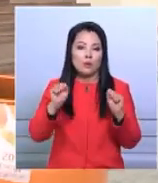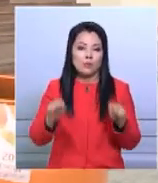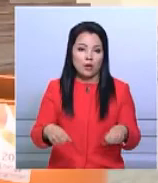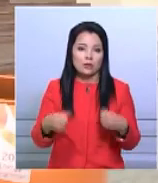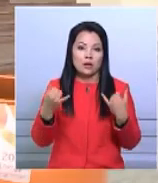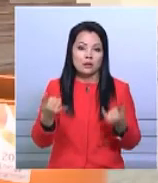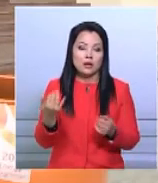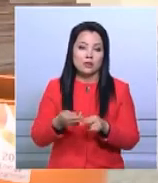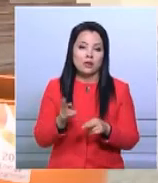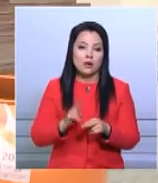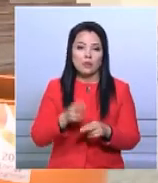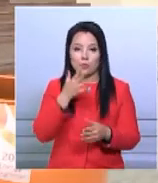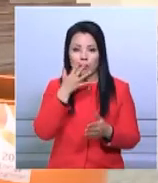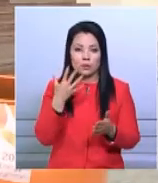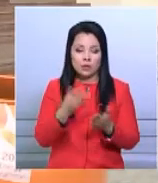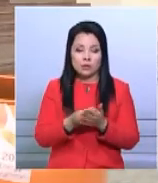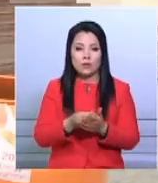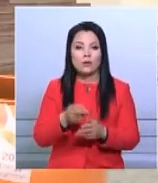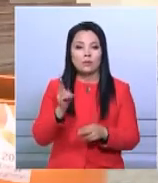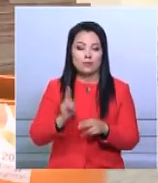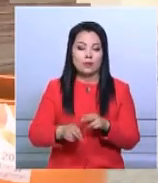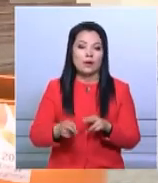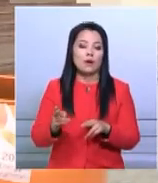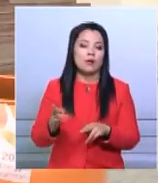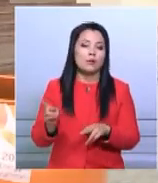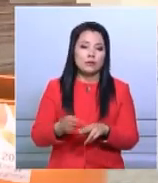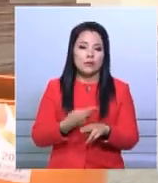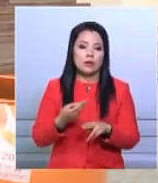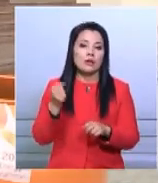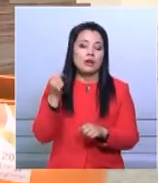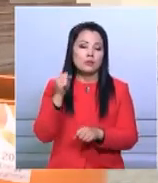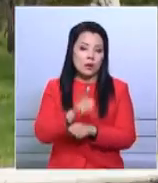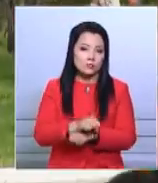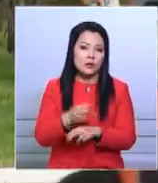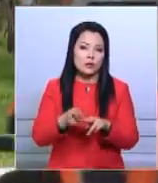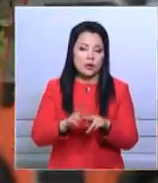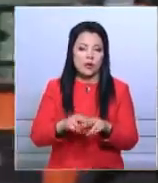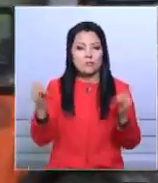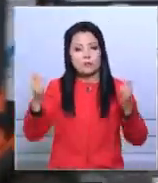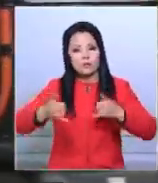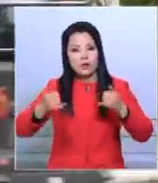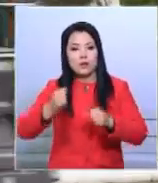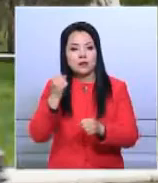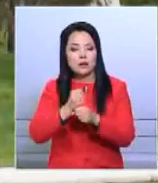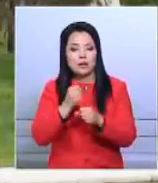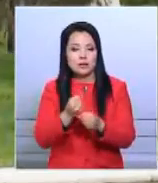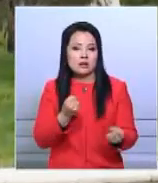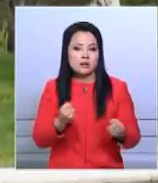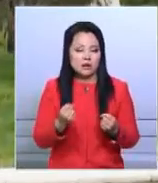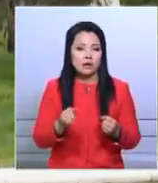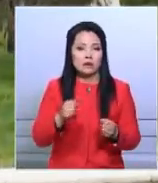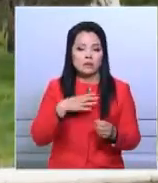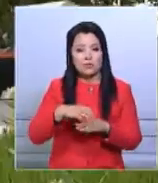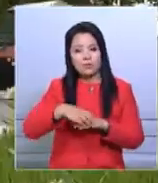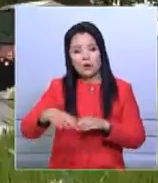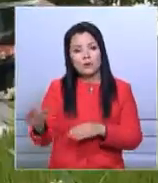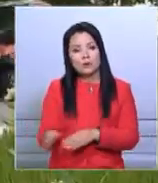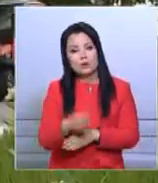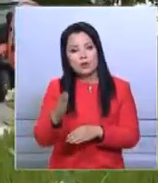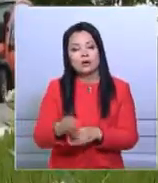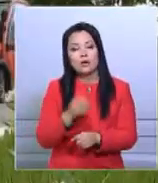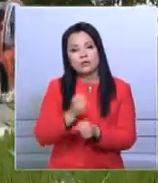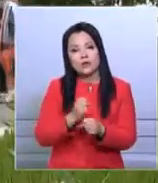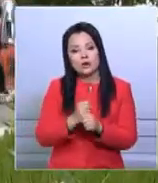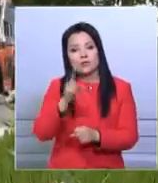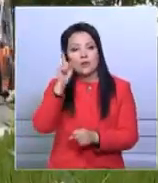Бұны біз тоқтамай 24 сағат бойы бетон қарай аламыз. Өнертапқыштың ендігі арманы шағын